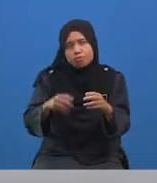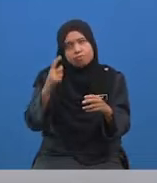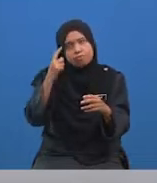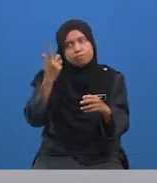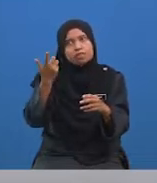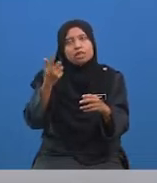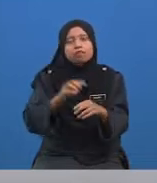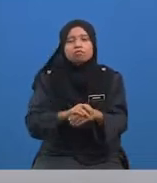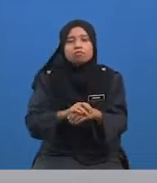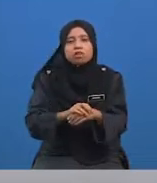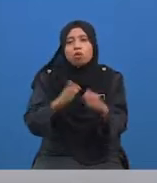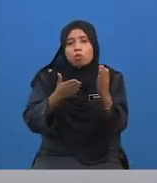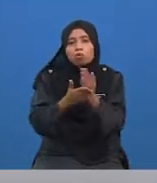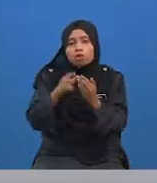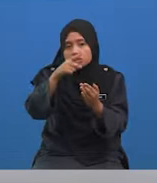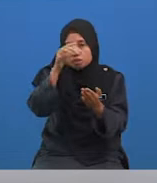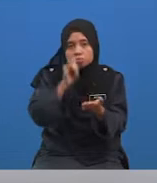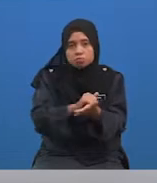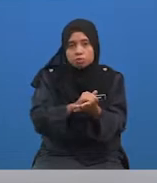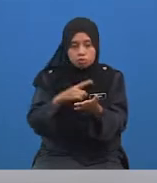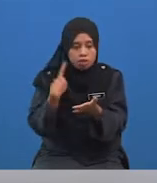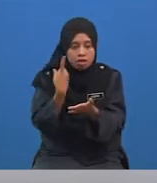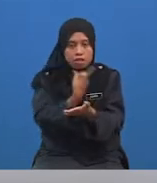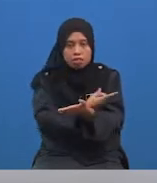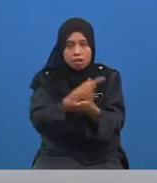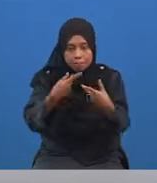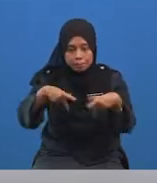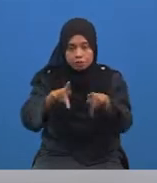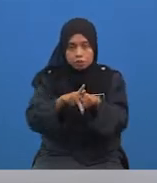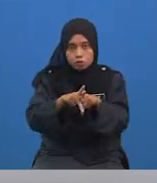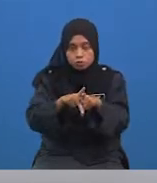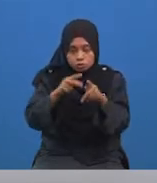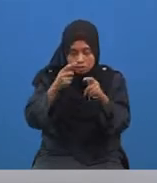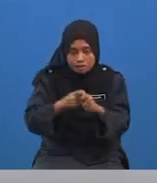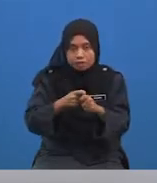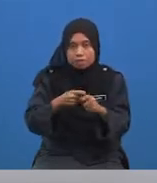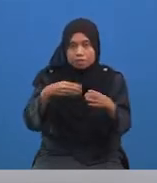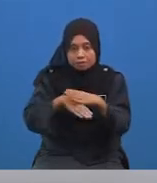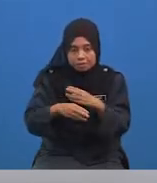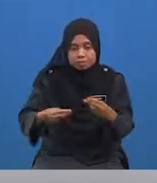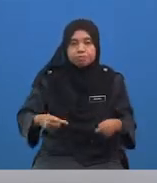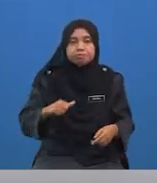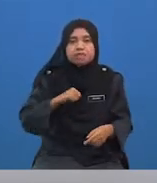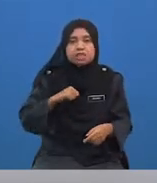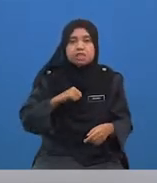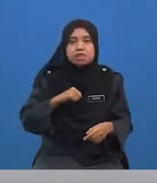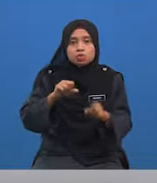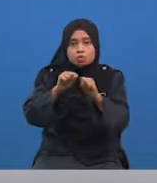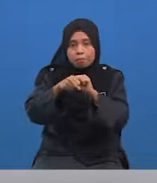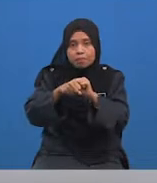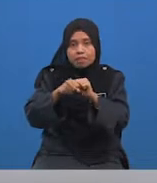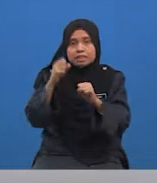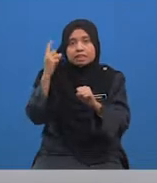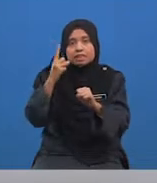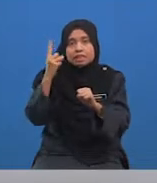ya. Oleh sebab itu, kita perlu terapkan dalam diri kita supaya